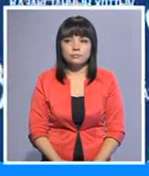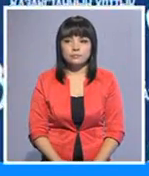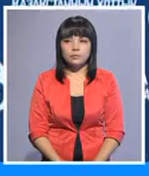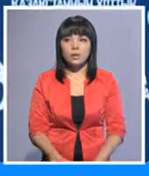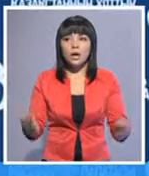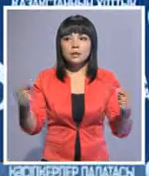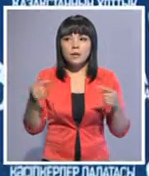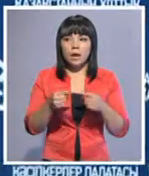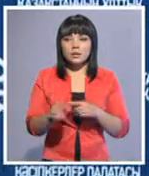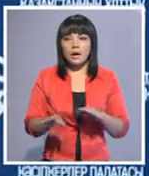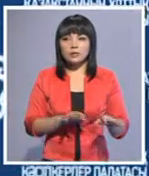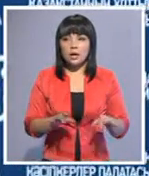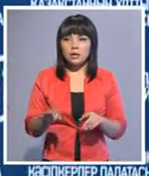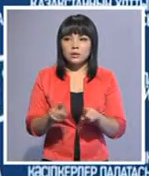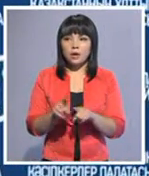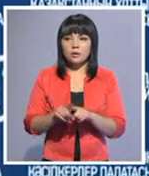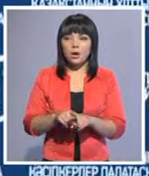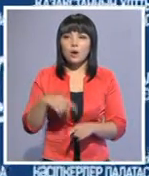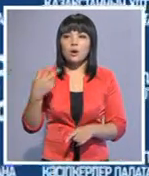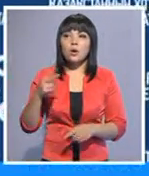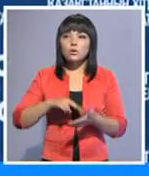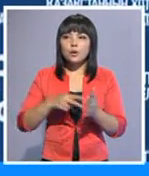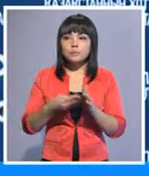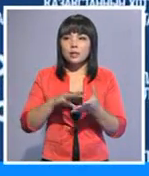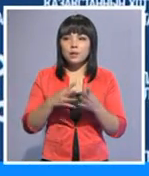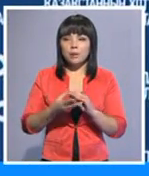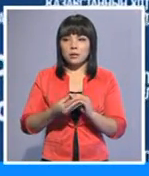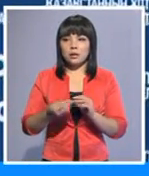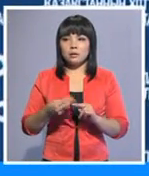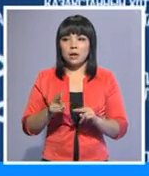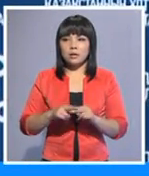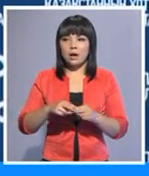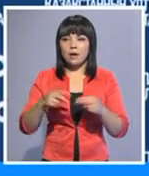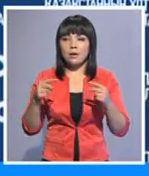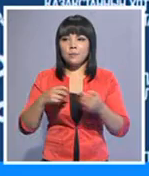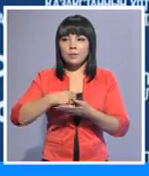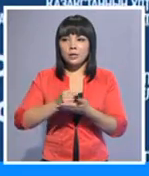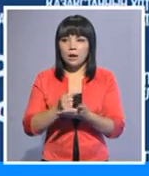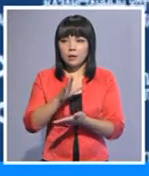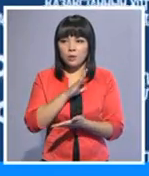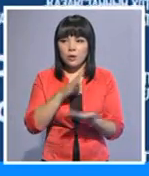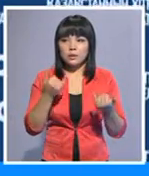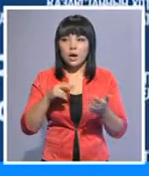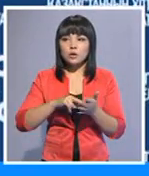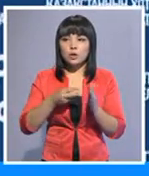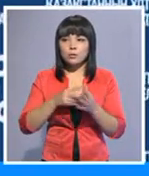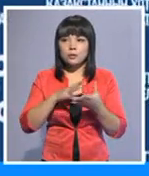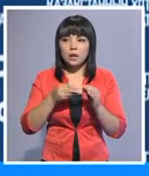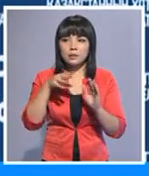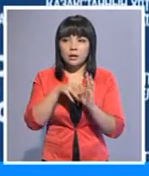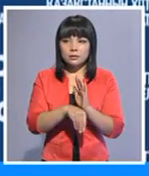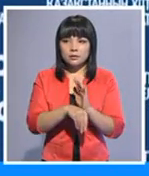Нақты іс-шараның жаңа жоспары белгіленген болатын. Сол жоспардың ішінде